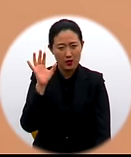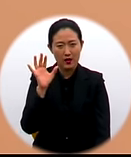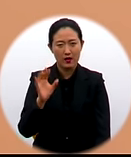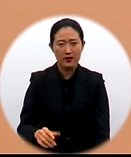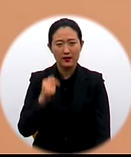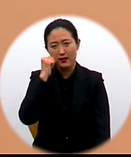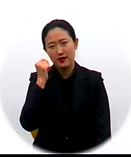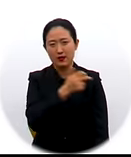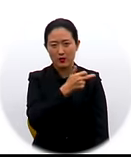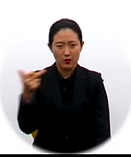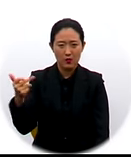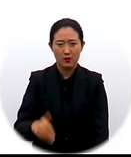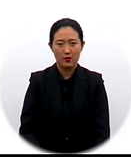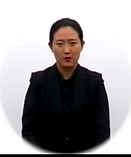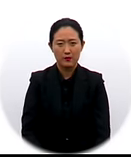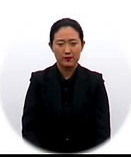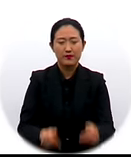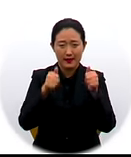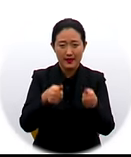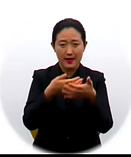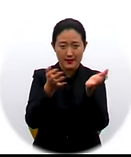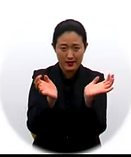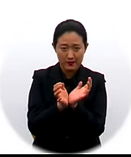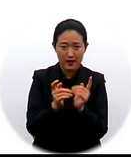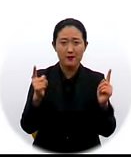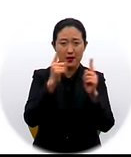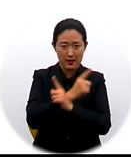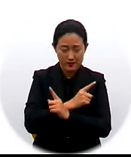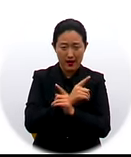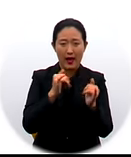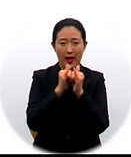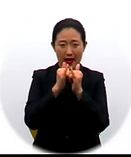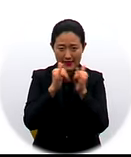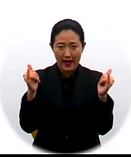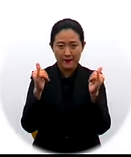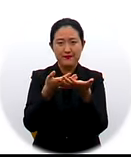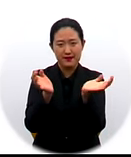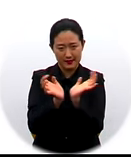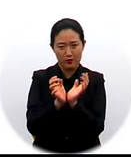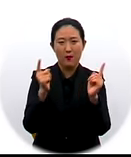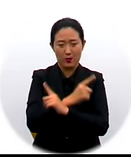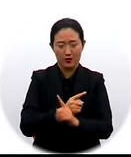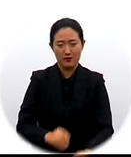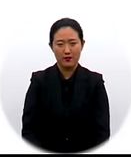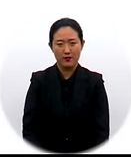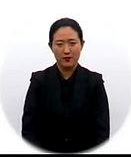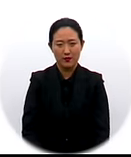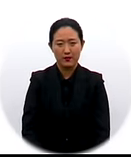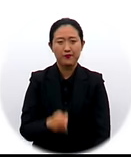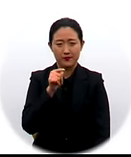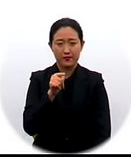HR팀이나 인사팀이라는 용어가 아니라 팀명 자체가 피플케어 팀이나 피플팀이라고 부르는 경우가 많아요. 그리고 이제 그 팀의 성격들이 점점